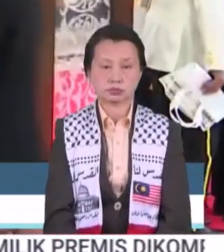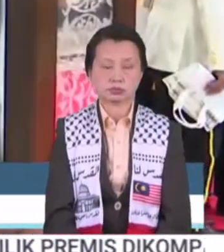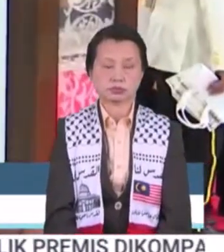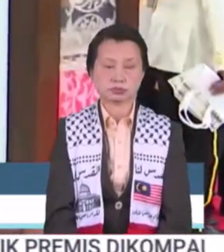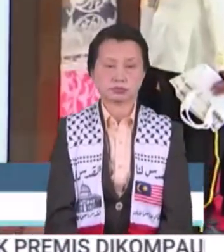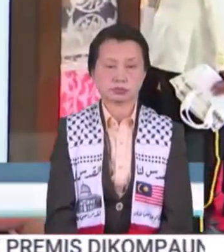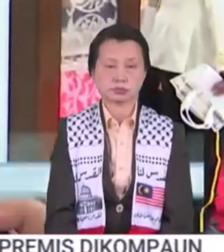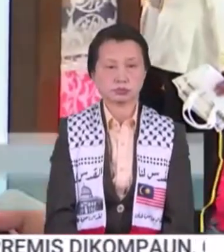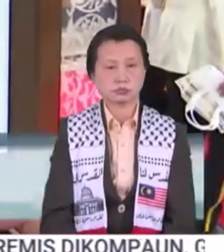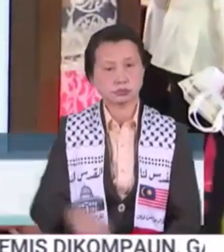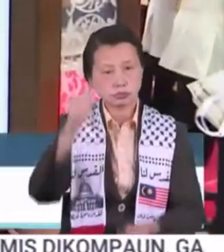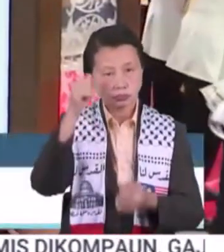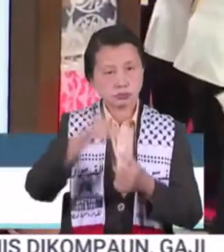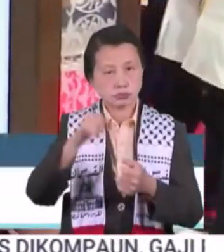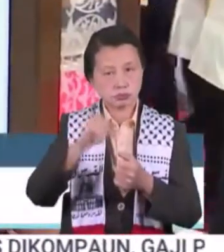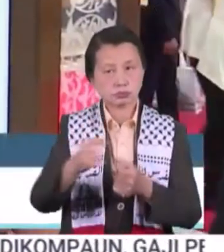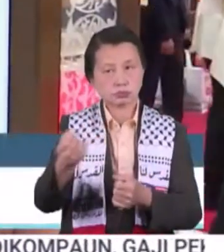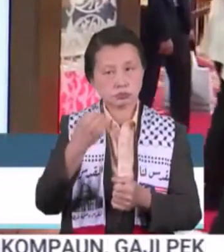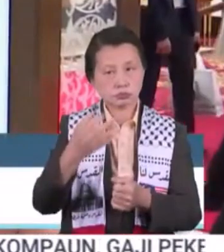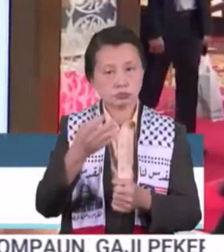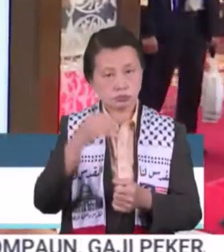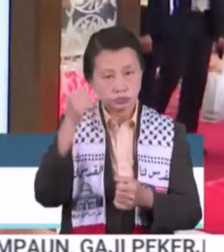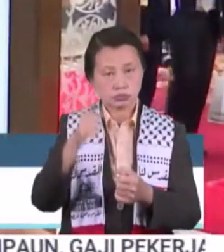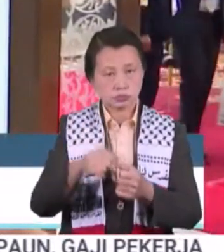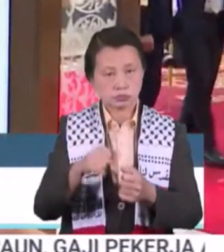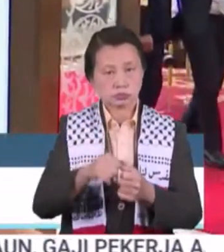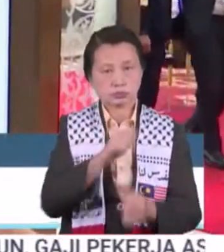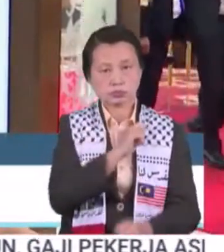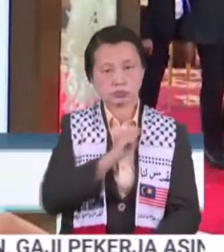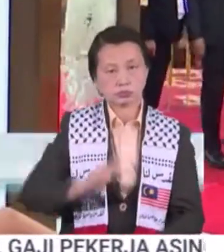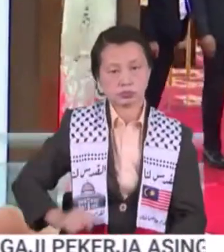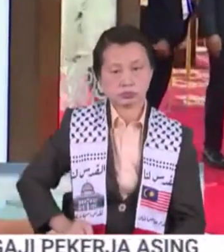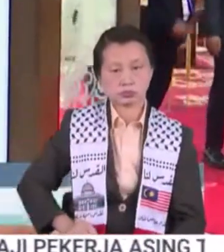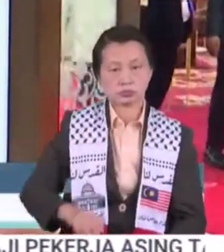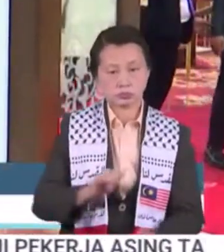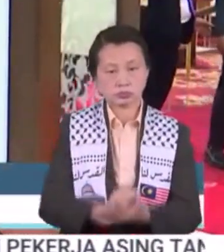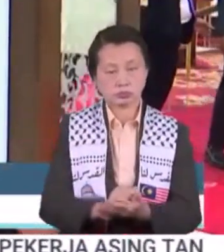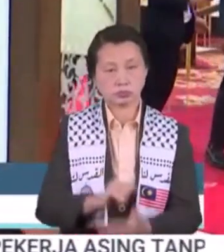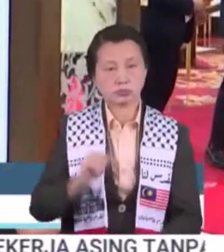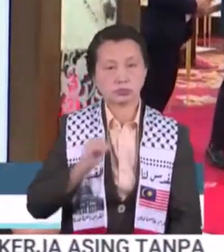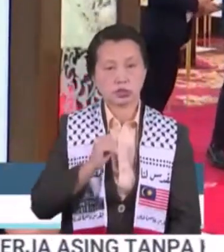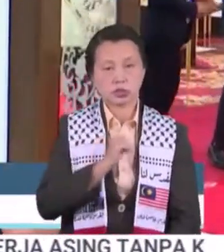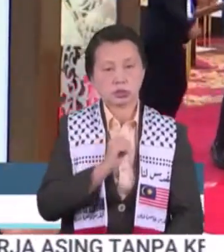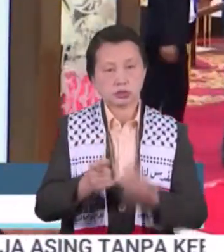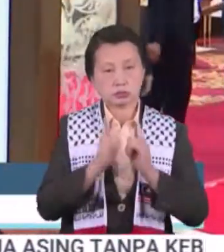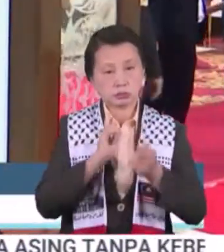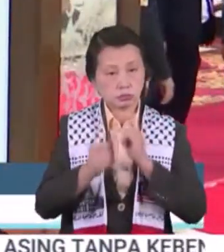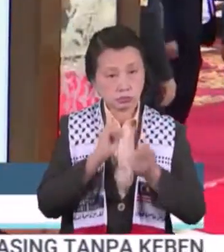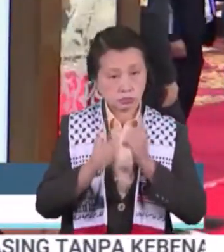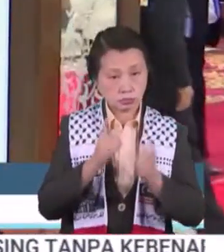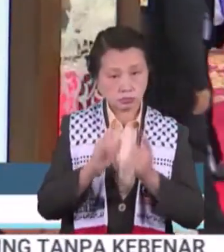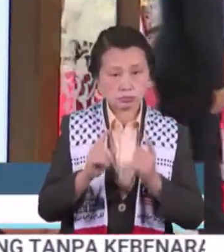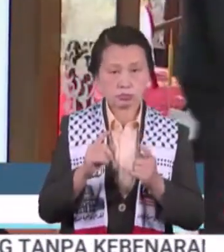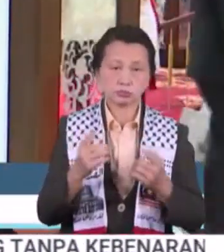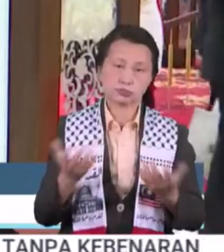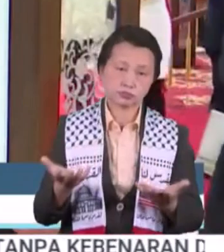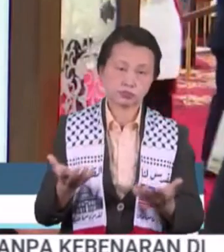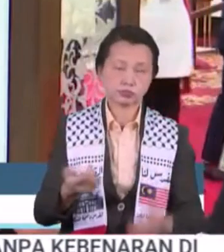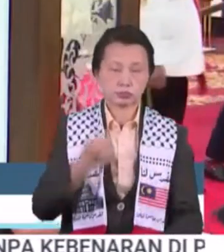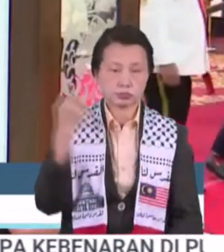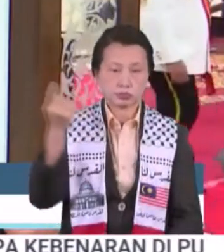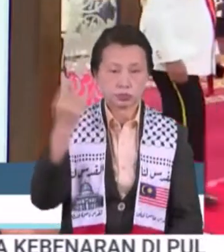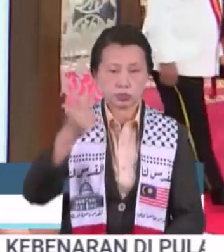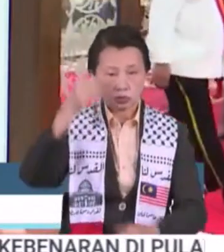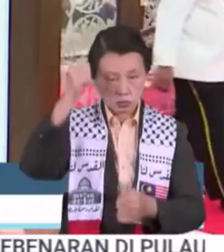Peringatan Tuanku bahawa keberadaan semua ahli-ahli parlimen, ahli dewan, mesti